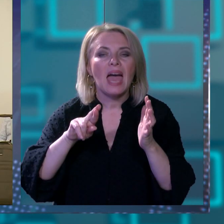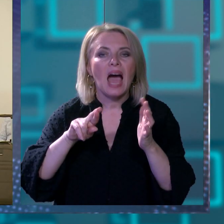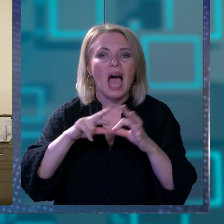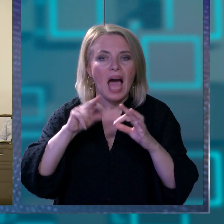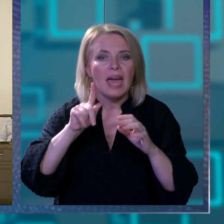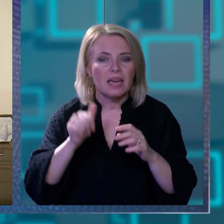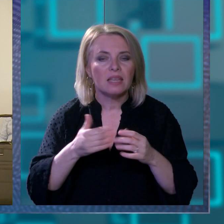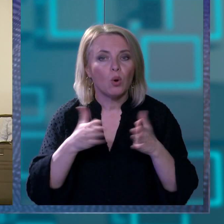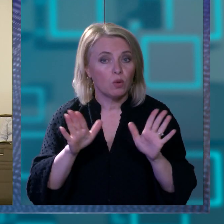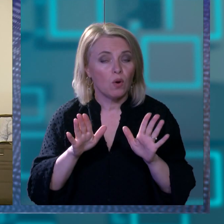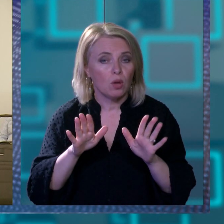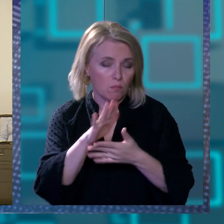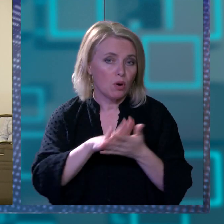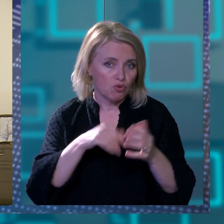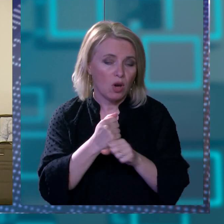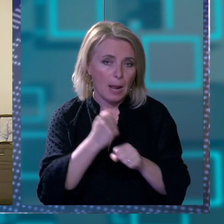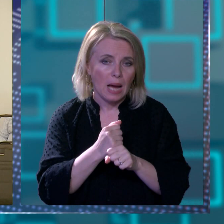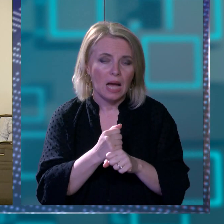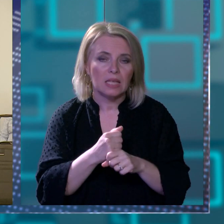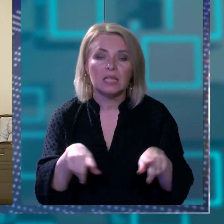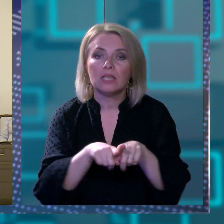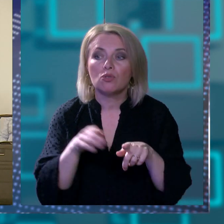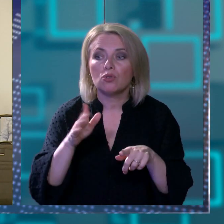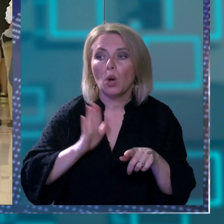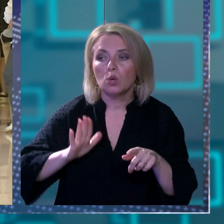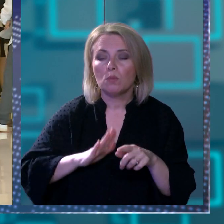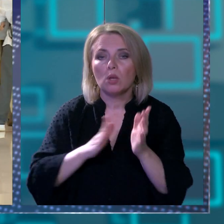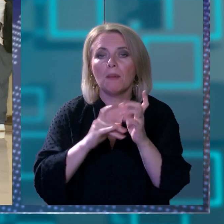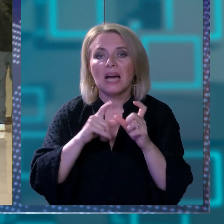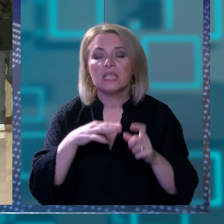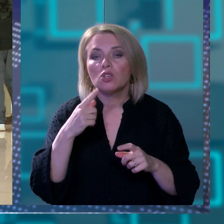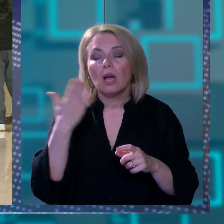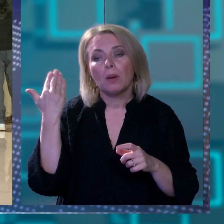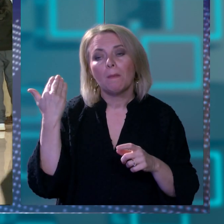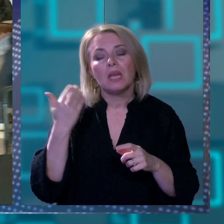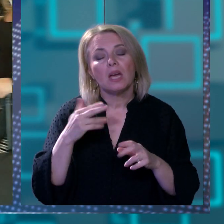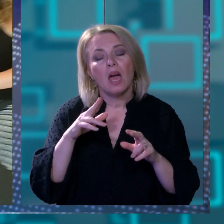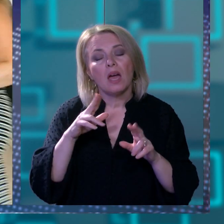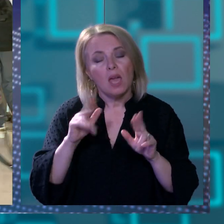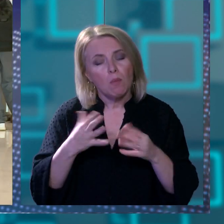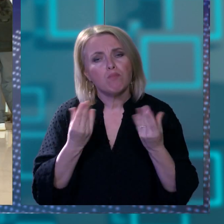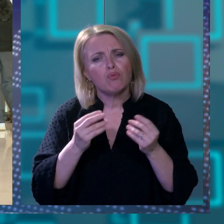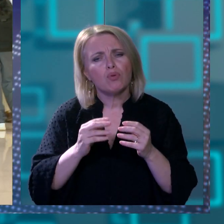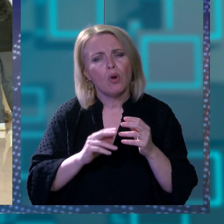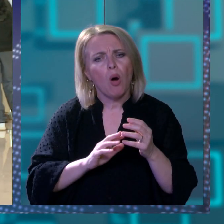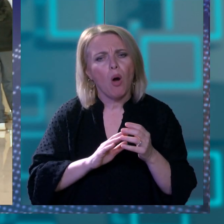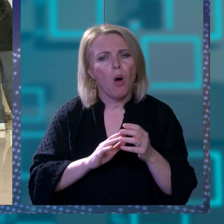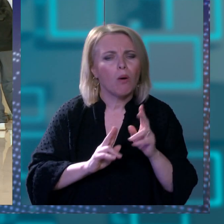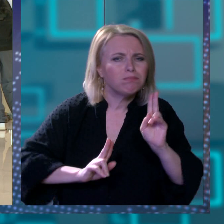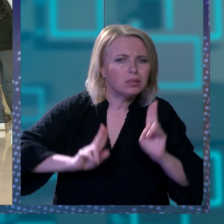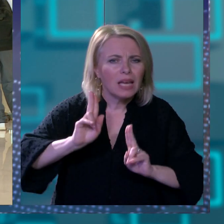i ključanicu i evo, kao što je gospodin Maslač malo prije spomenuo, jako puno pregovora ima i za 25. godinu